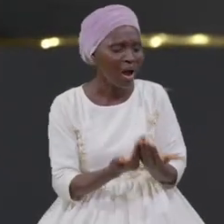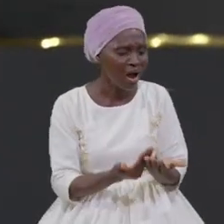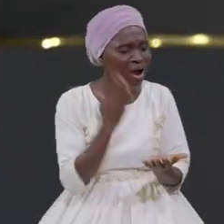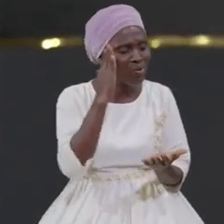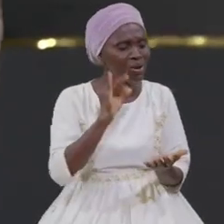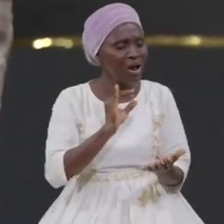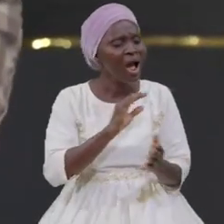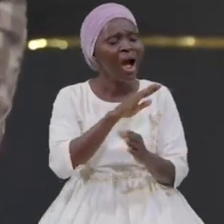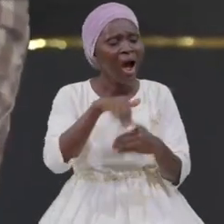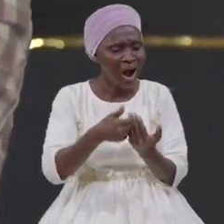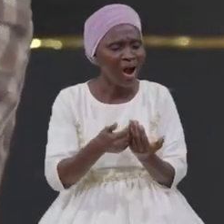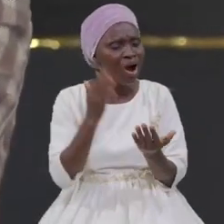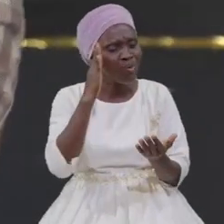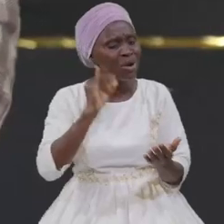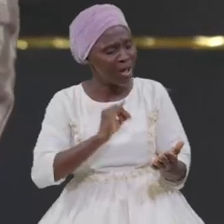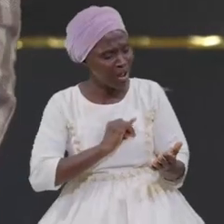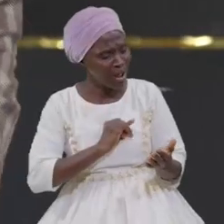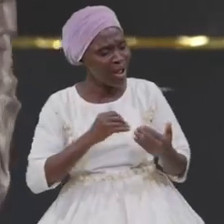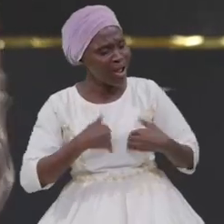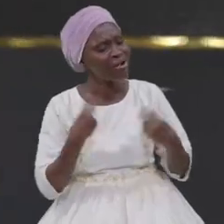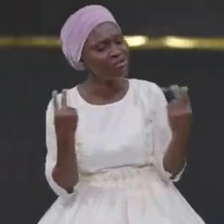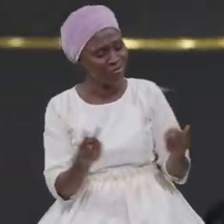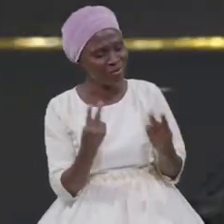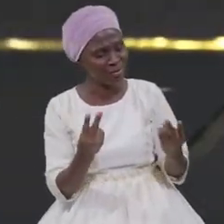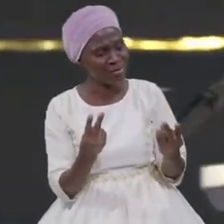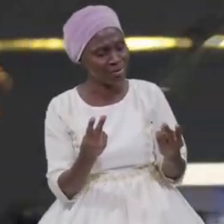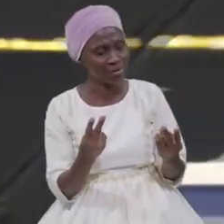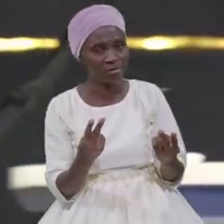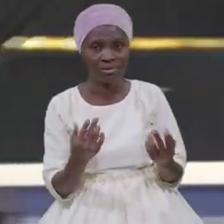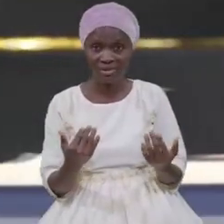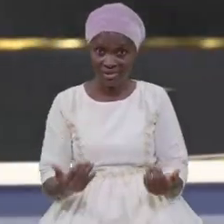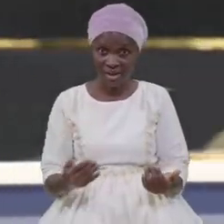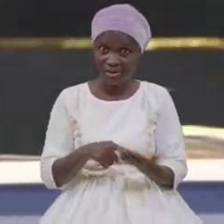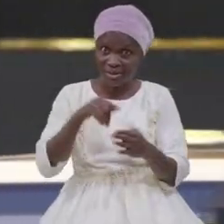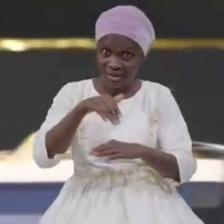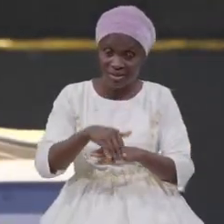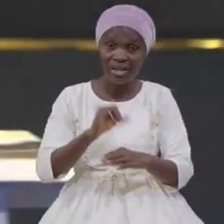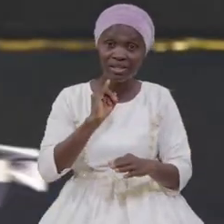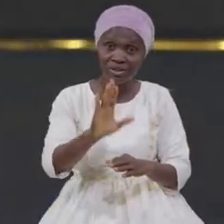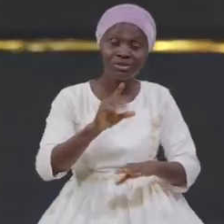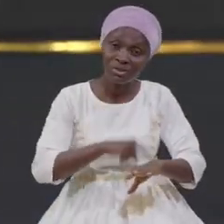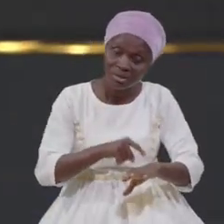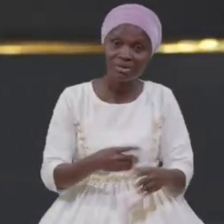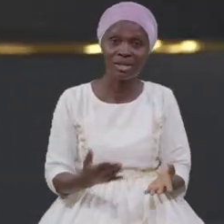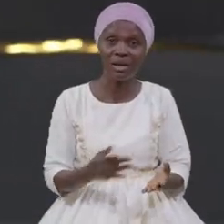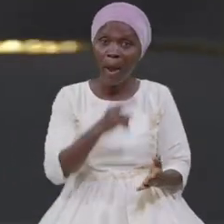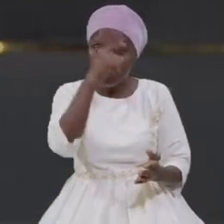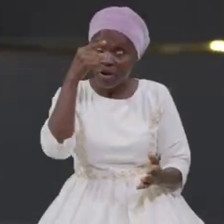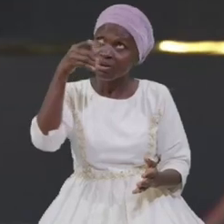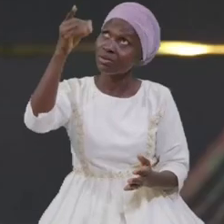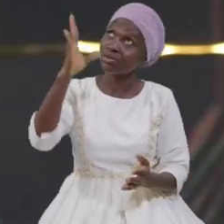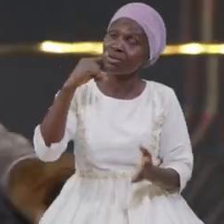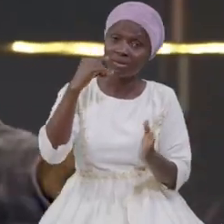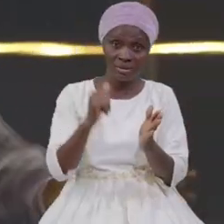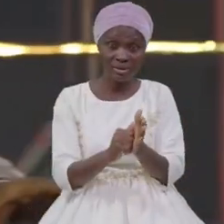aurai-je la victoire ce soir? C'est ta soirée. Parce qu'il dit, quiconque